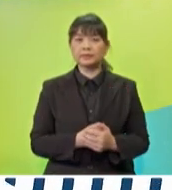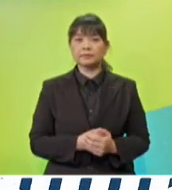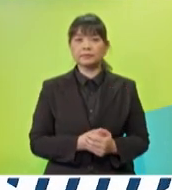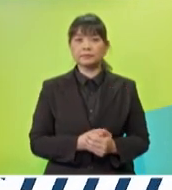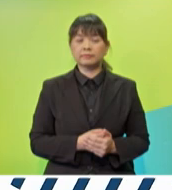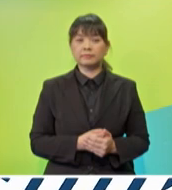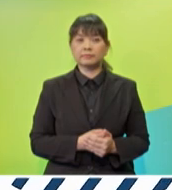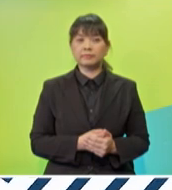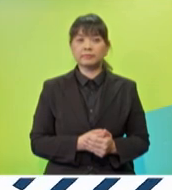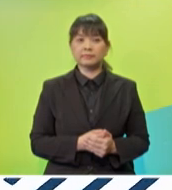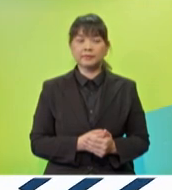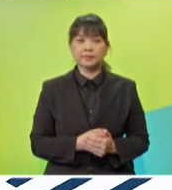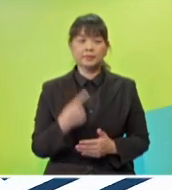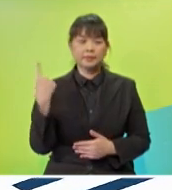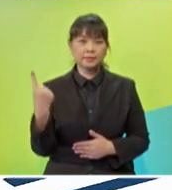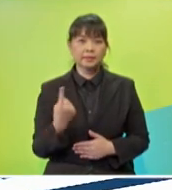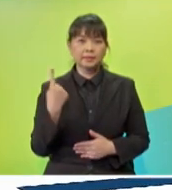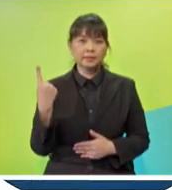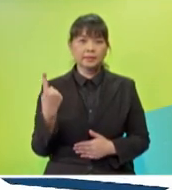menyerah diri